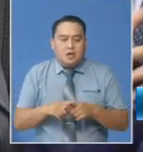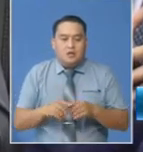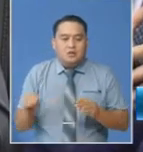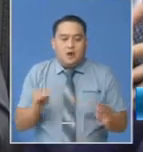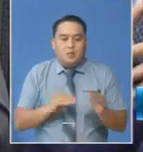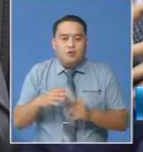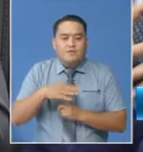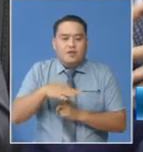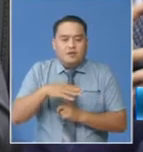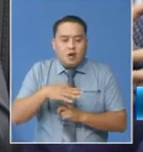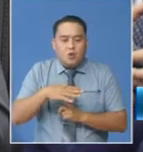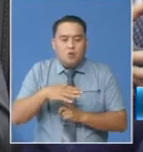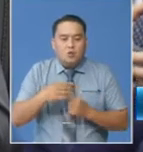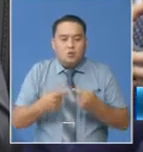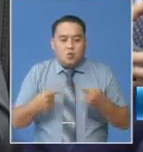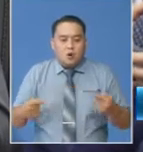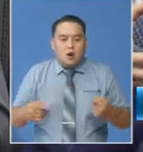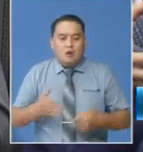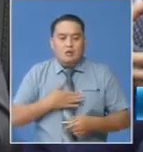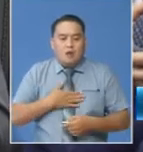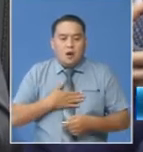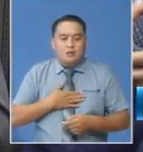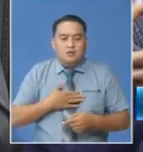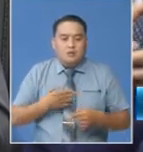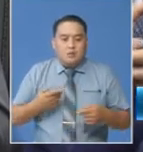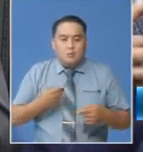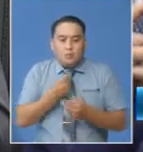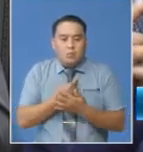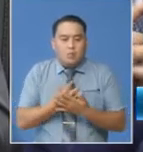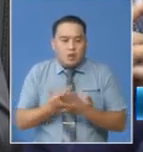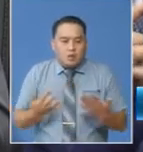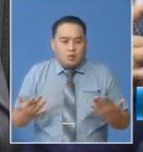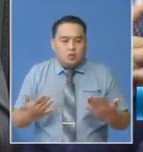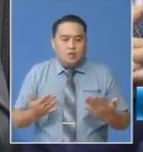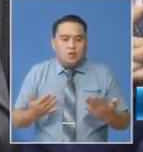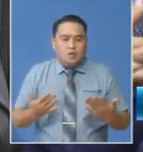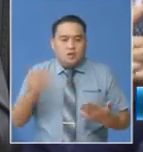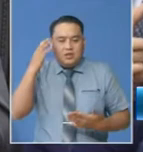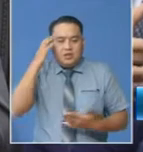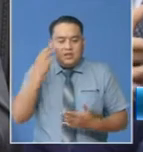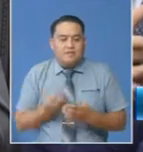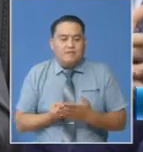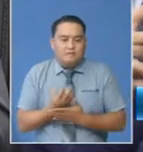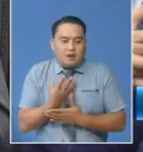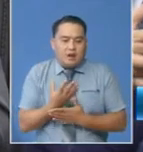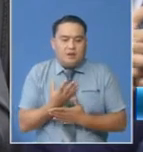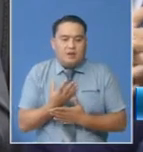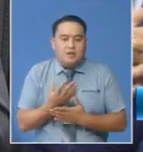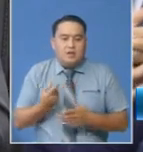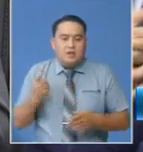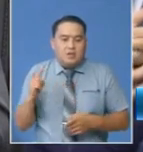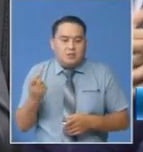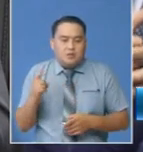вертолеты, там другая наша машиностроительная продукция, наши нефтяники, наши